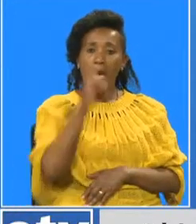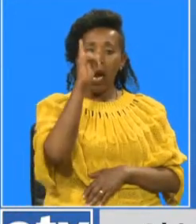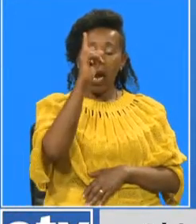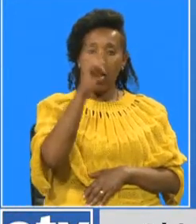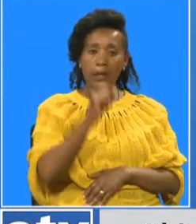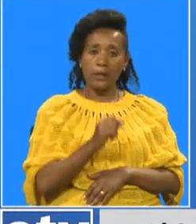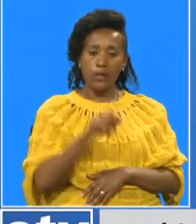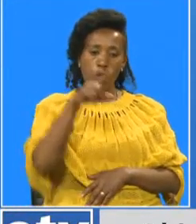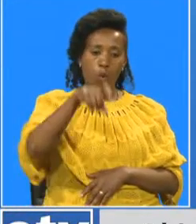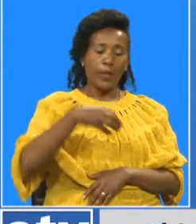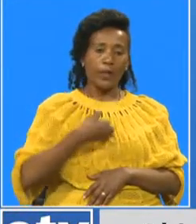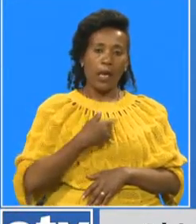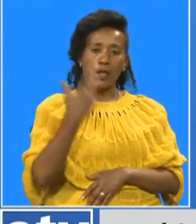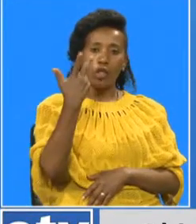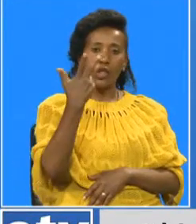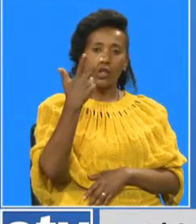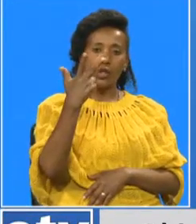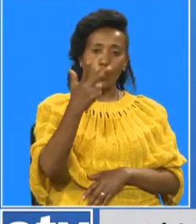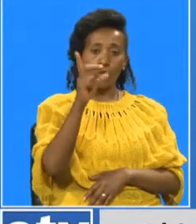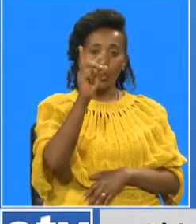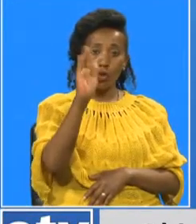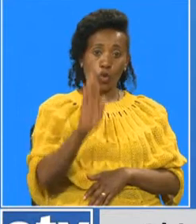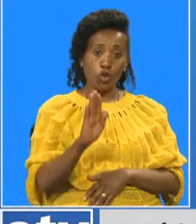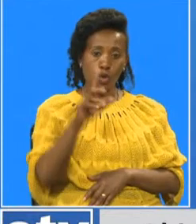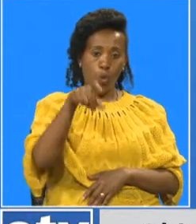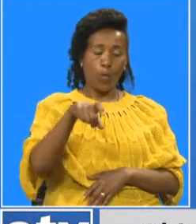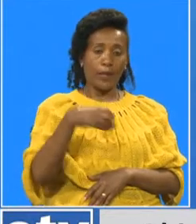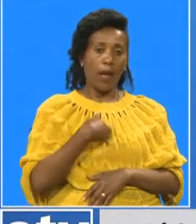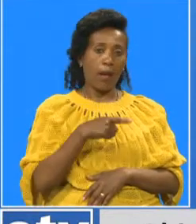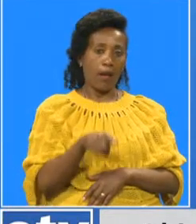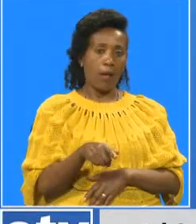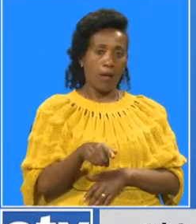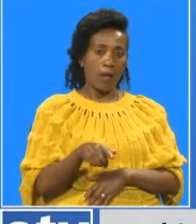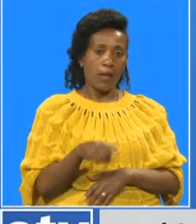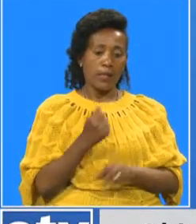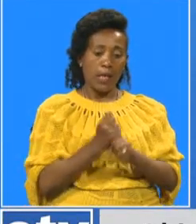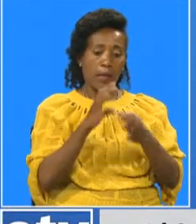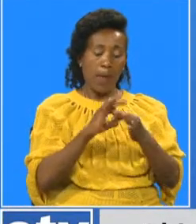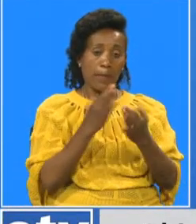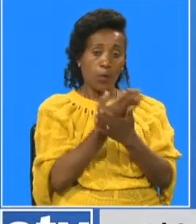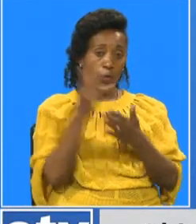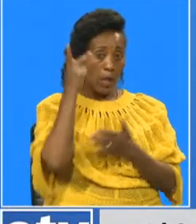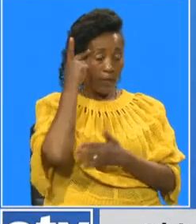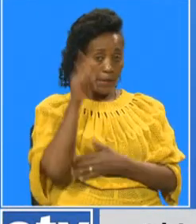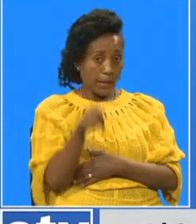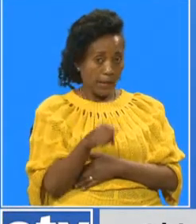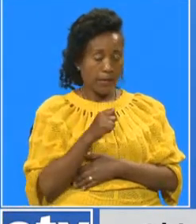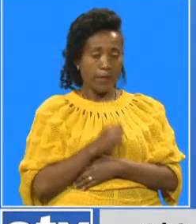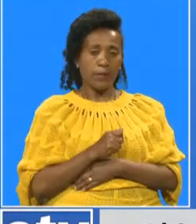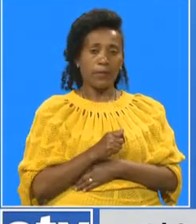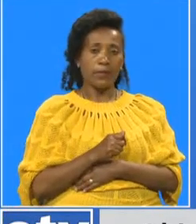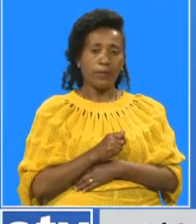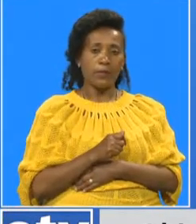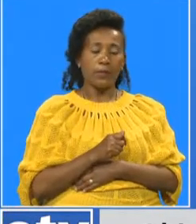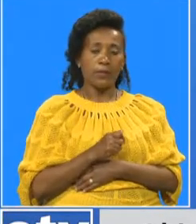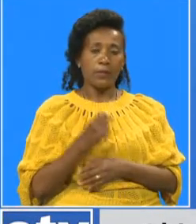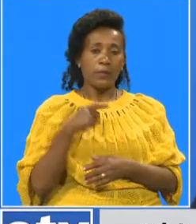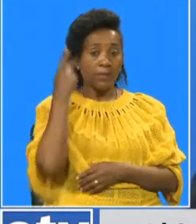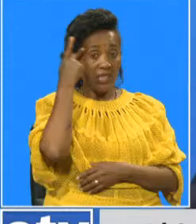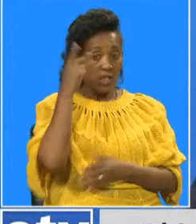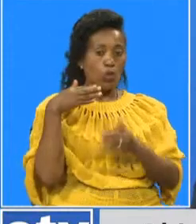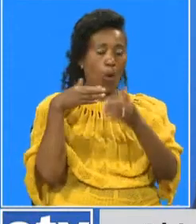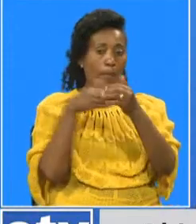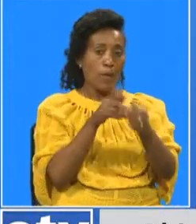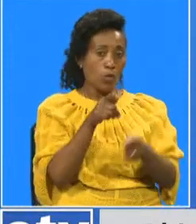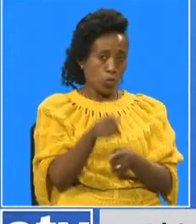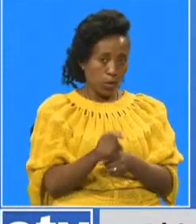አንድ ኮሚቴ አለ፣ የሶስትዮሽ ኮሚቴ፣ ፌዴሬ ሰራተኛና ማህበራዊ ጉዳይ ሚኒስትር ሚኒስትሯ